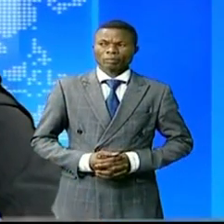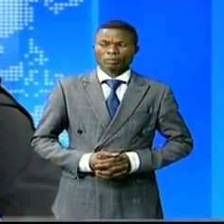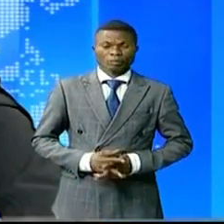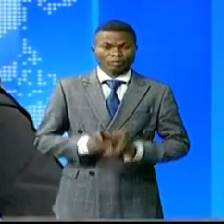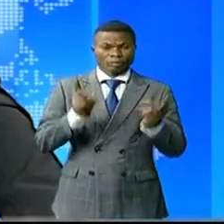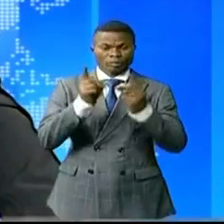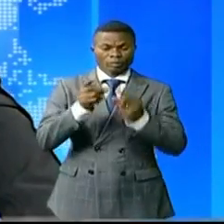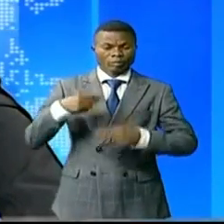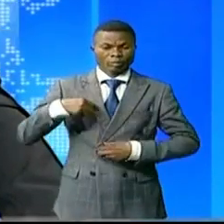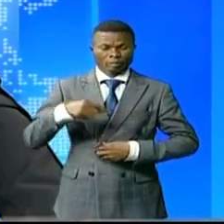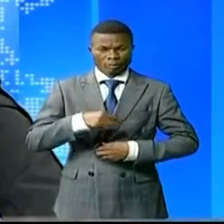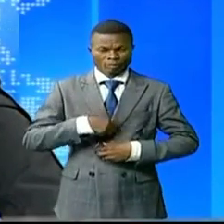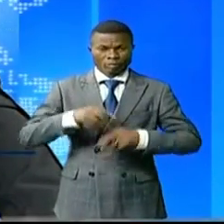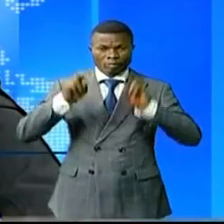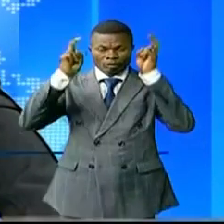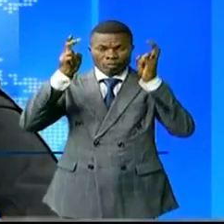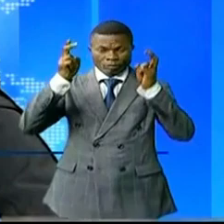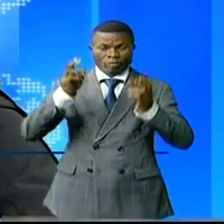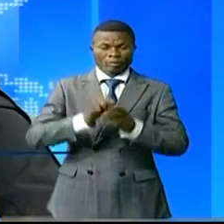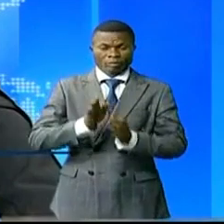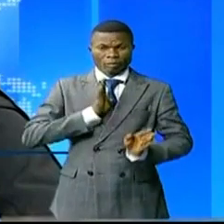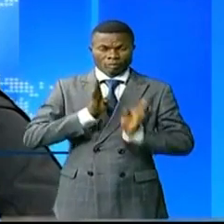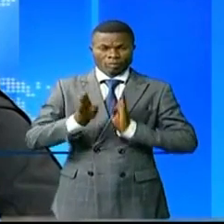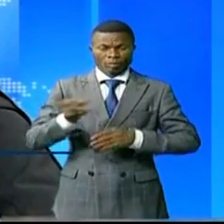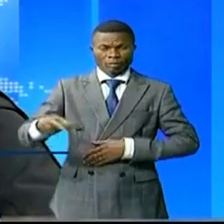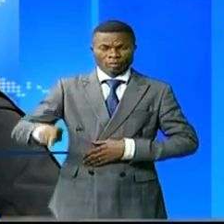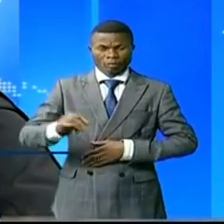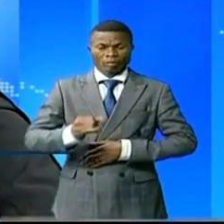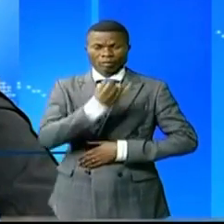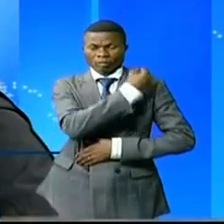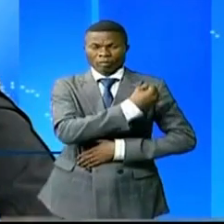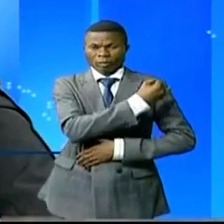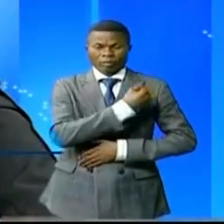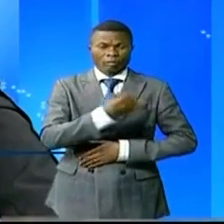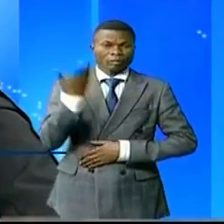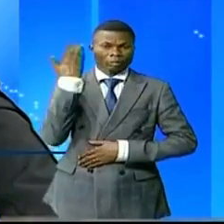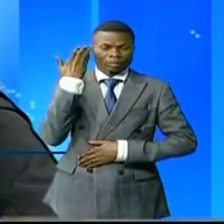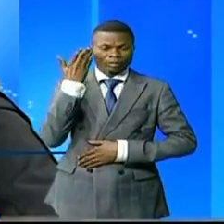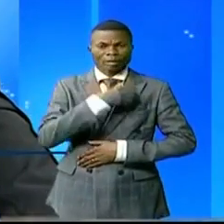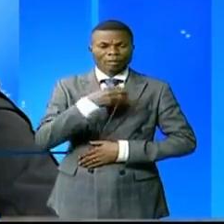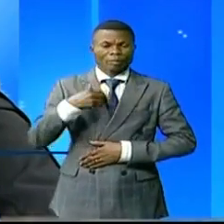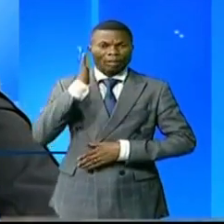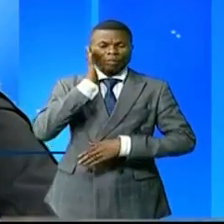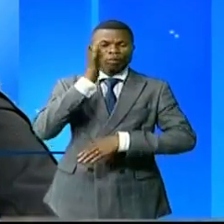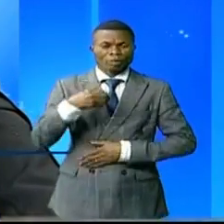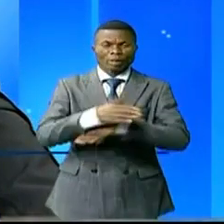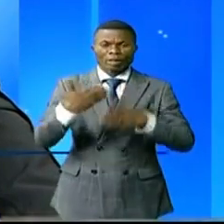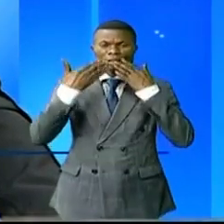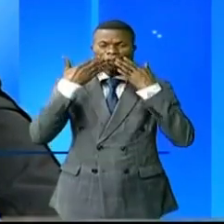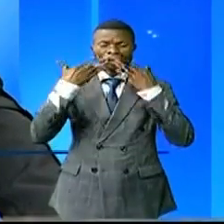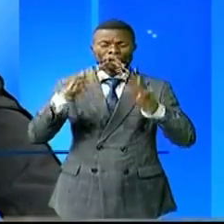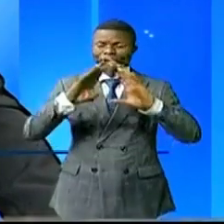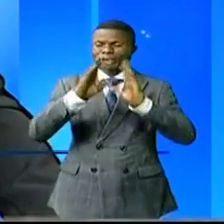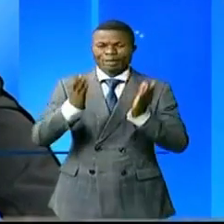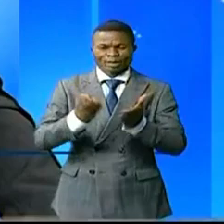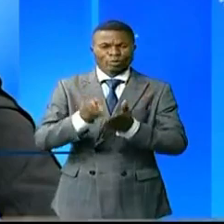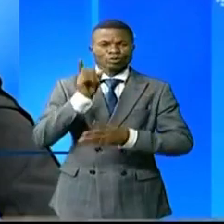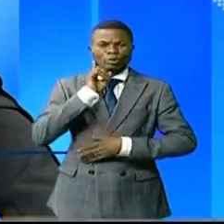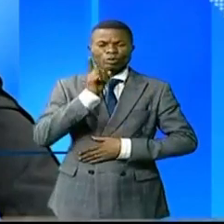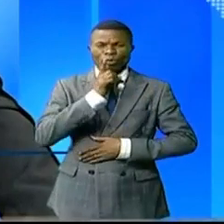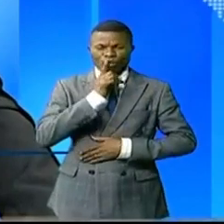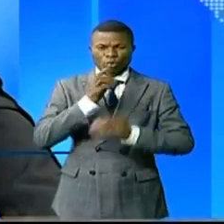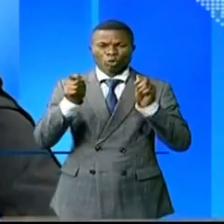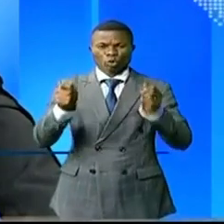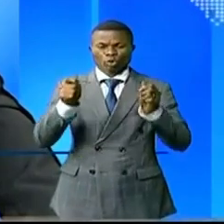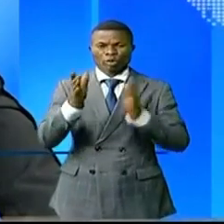nous rejoignez depuis la ville de Bounia dans la province de l'Ituri. Mesdames, Messieurs, bonsoir et bienvenue à tous et à toutes aux 19h